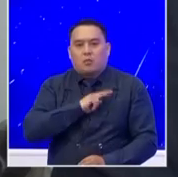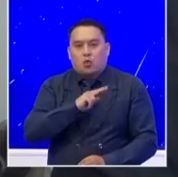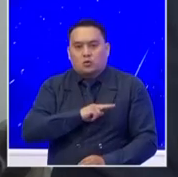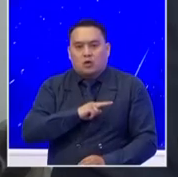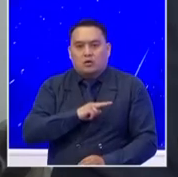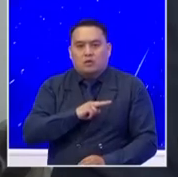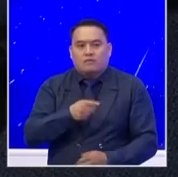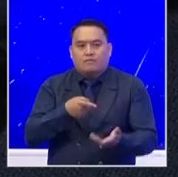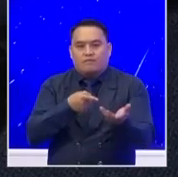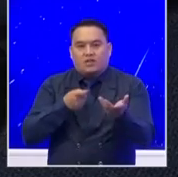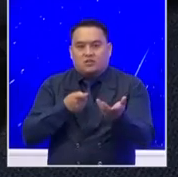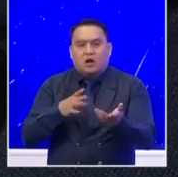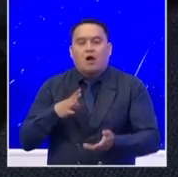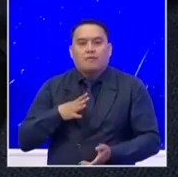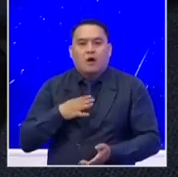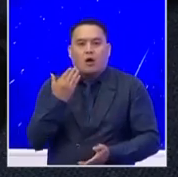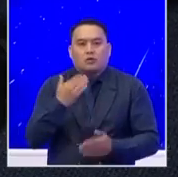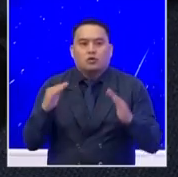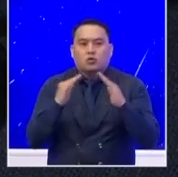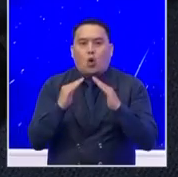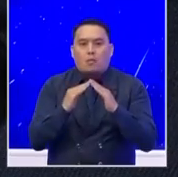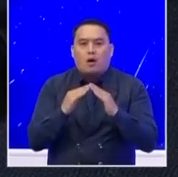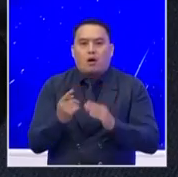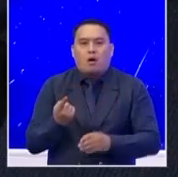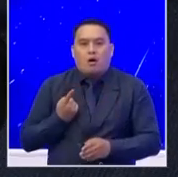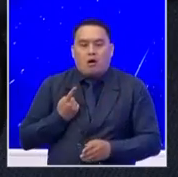я выстрелил. А этот дом охранялся.